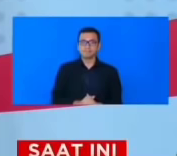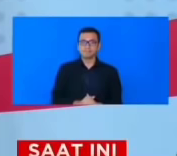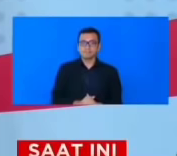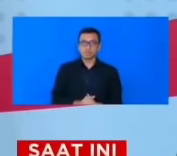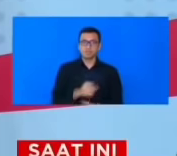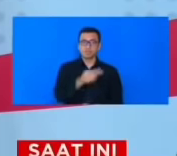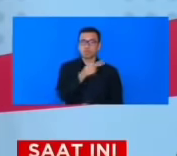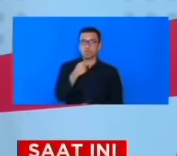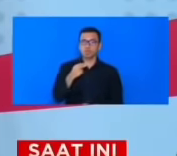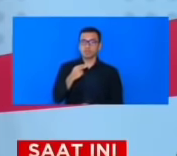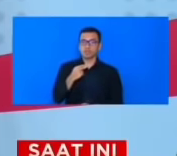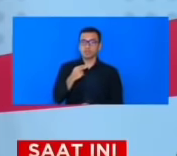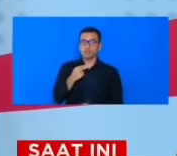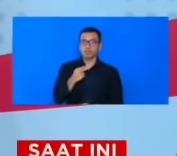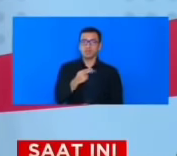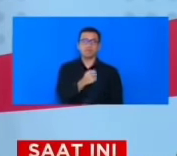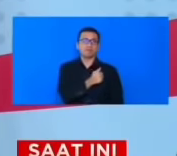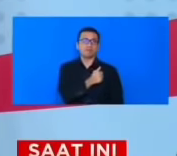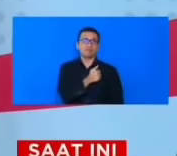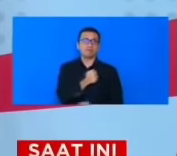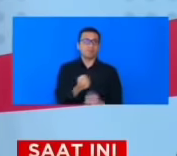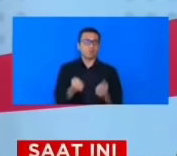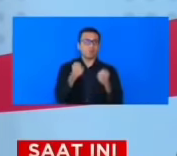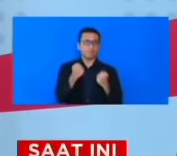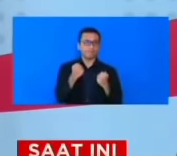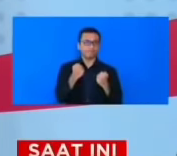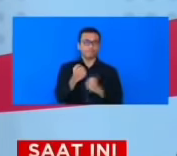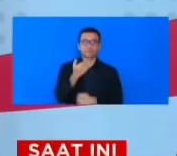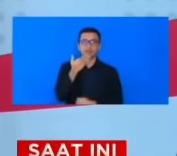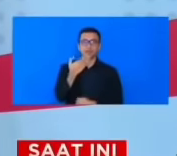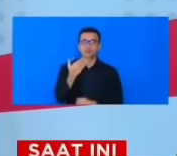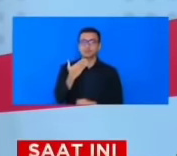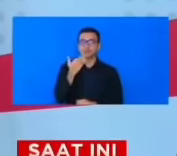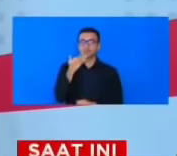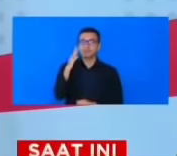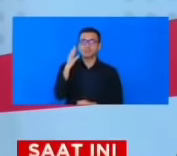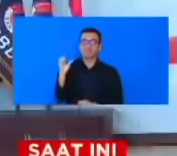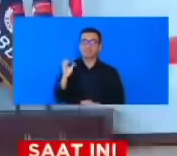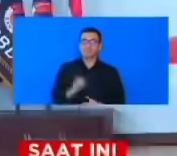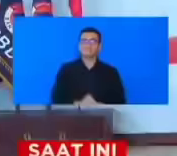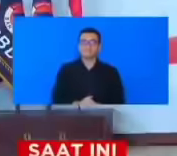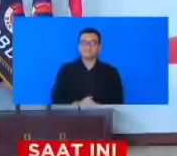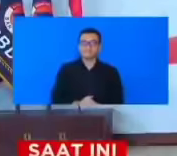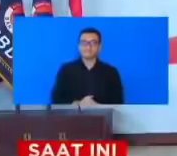kuat. Pasti bisa. Terima kasih, selamat sore.